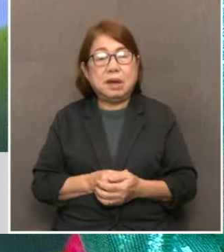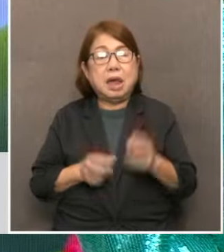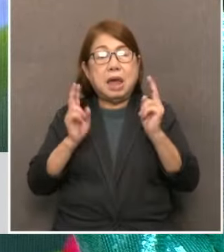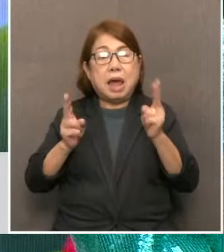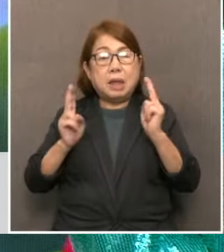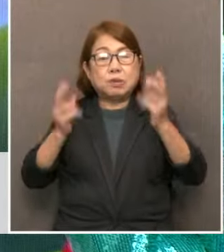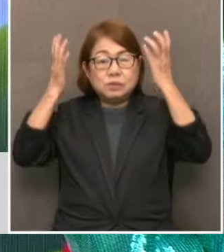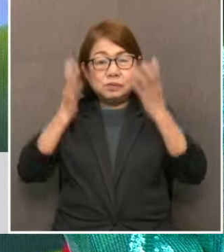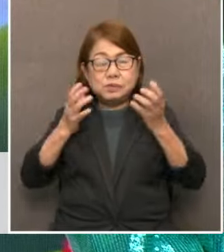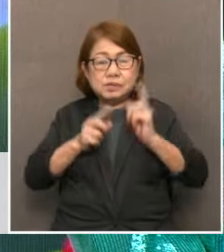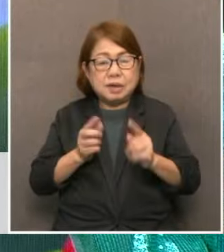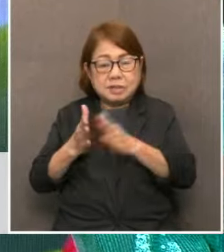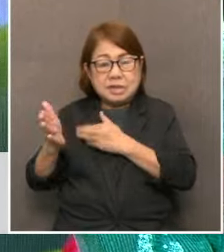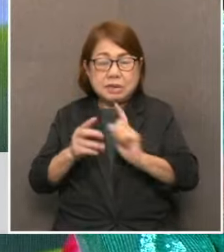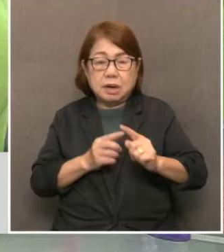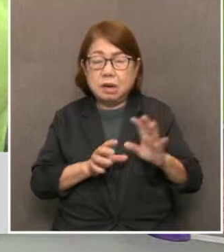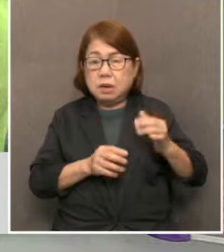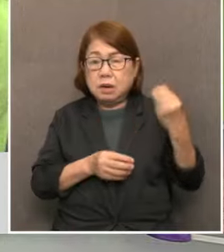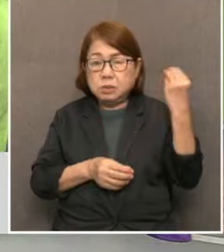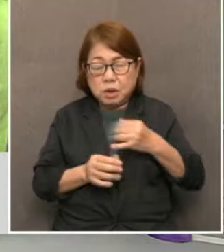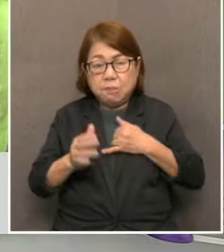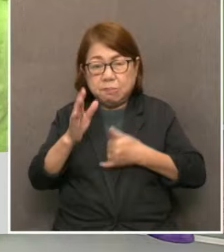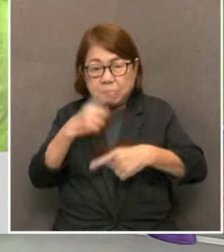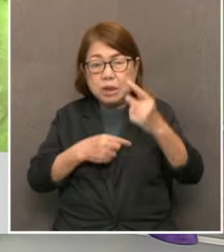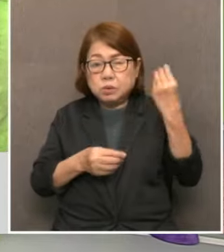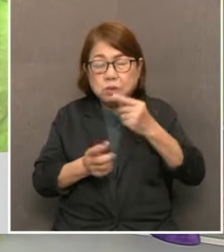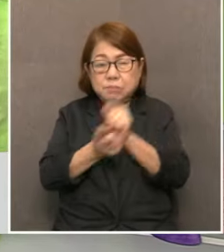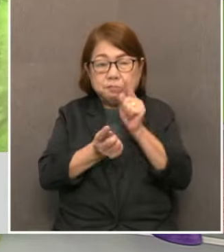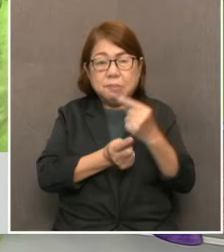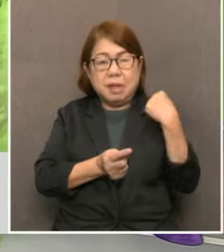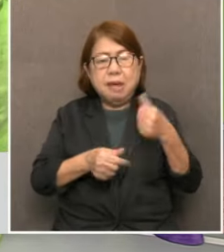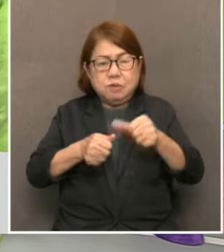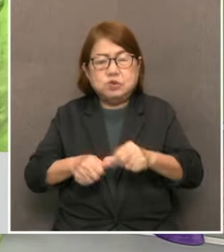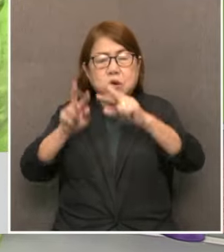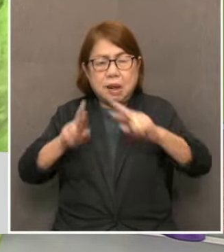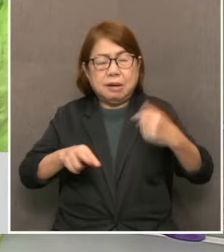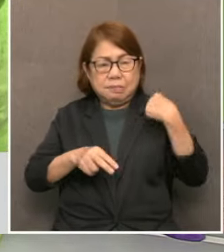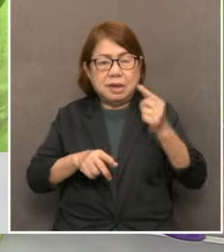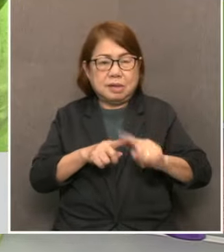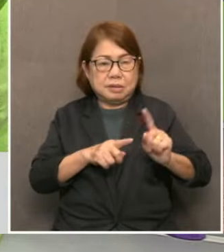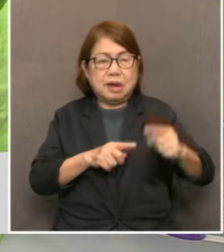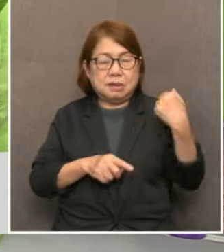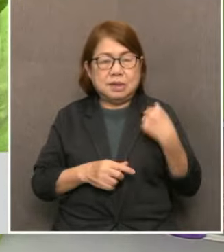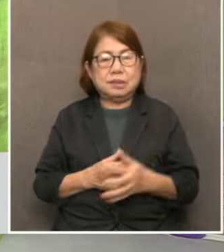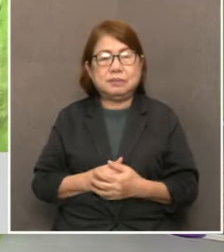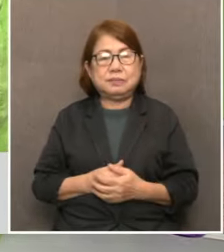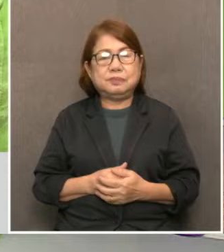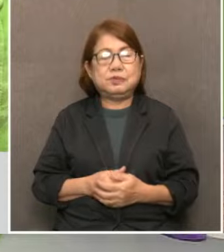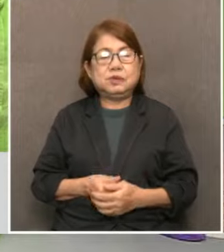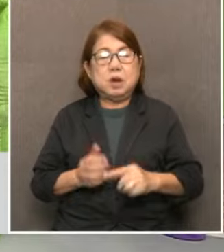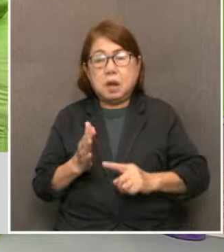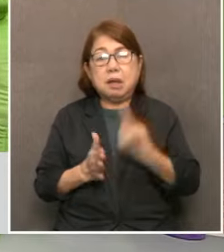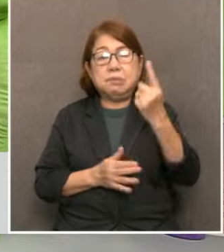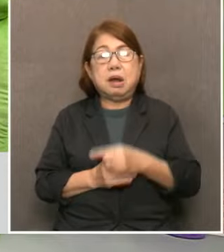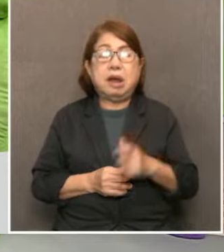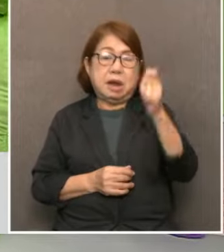แค่เเดี๋ยวหลายคนมาเอ๊ะจะมาทุกวันแล้วจะเจอทุกวันมยอย่างน้อยมีคาเฟ่นะคะมีทเลเทเลทับบี้คาเฟ่ครั้งแรกในเอเชียนะ